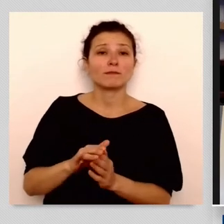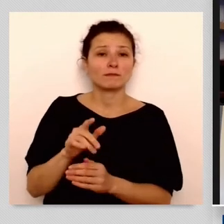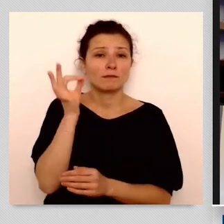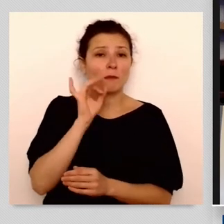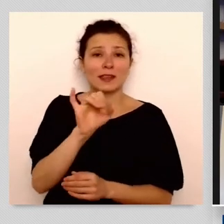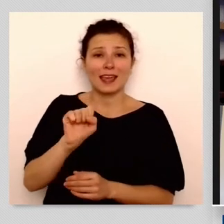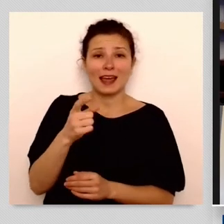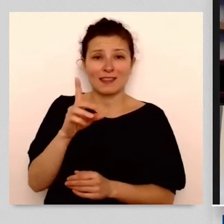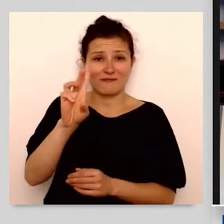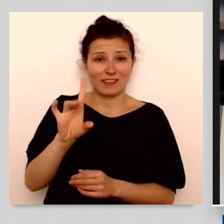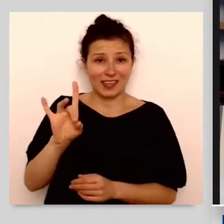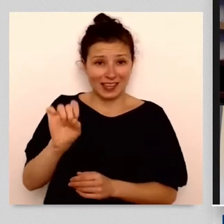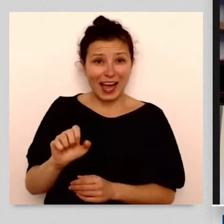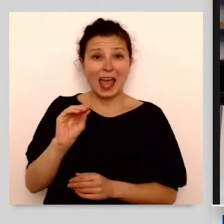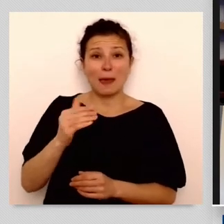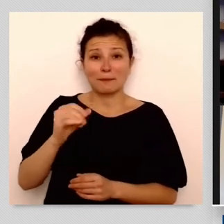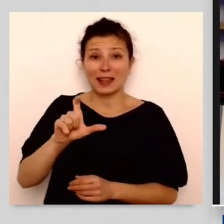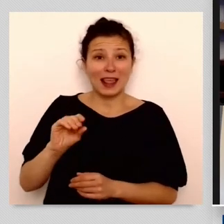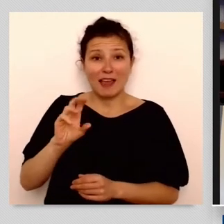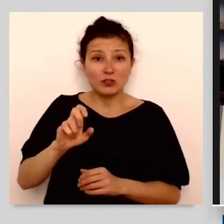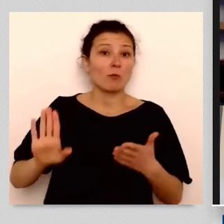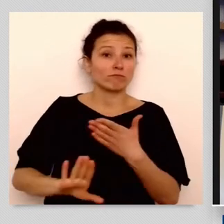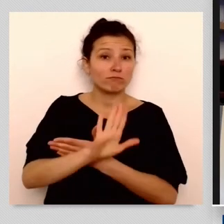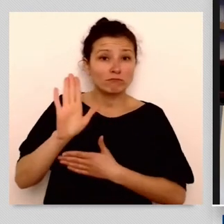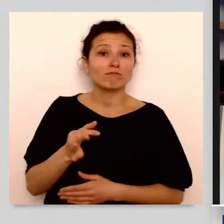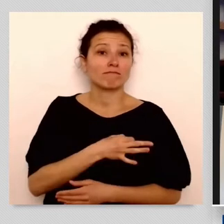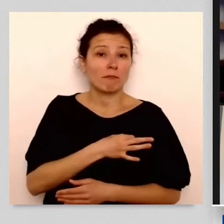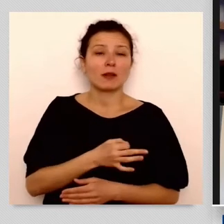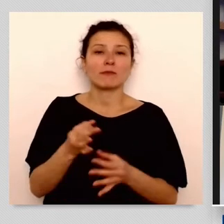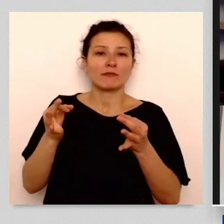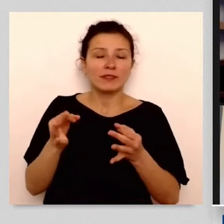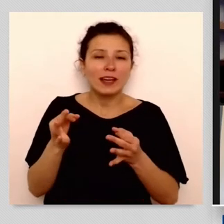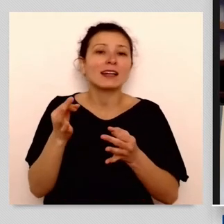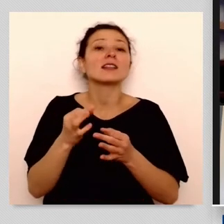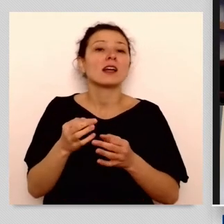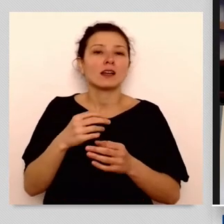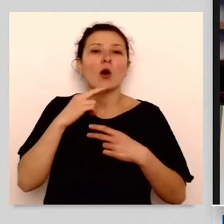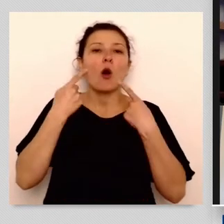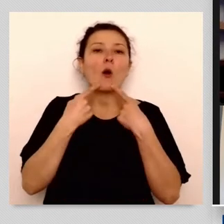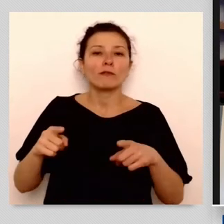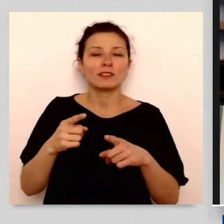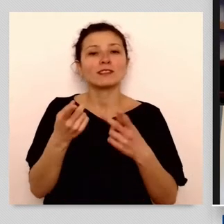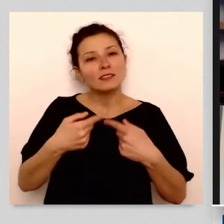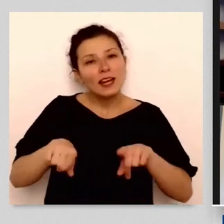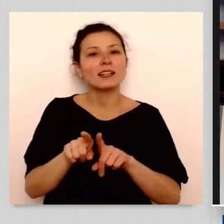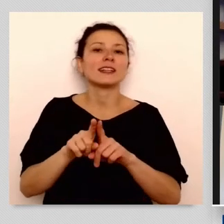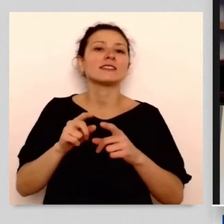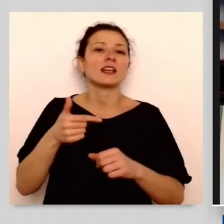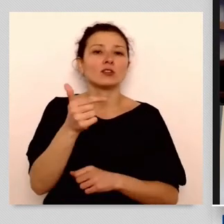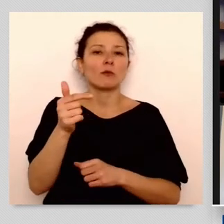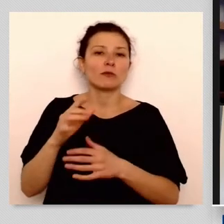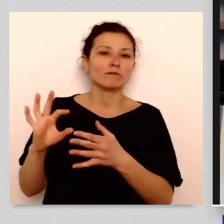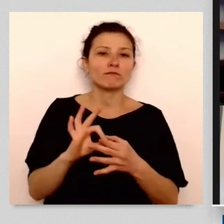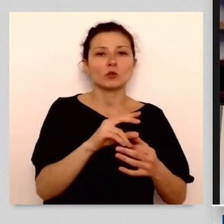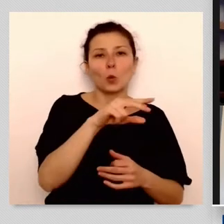reprezentuje formację, która w tej chwili odpowiada za realizację negocjacji z Unią Europejską, więc myślę, że też przedstawienie tego obrazu